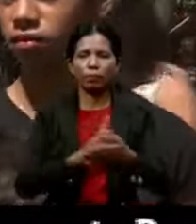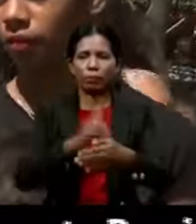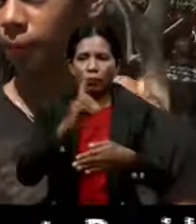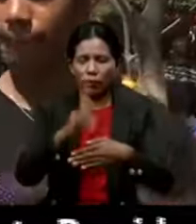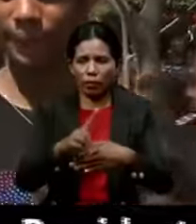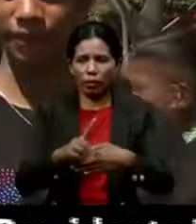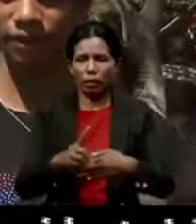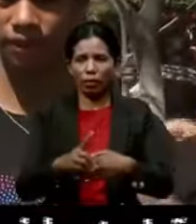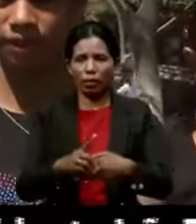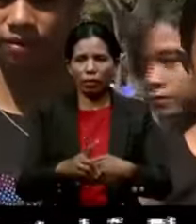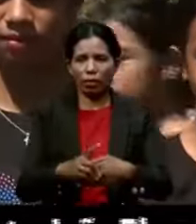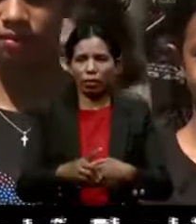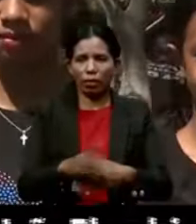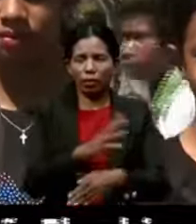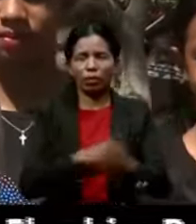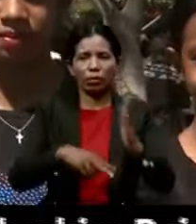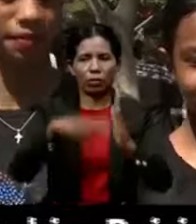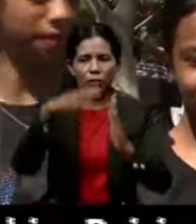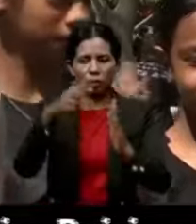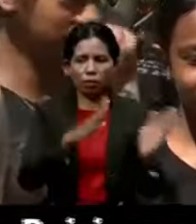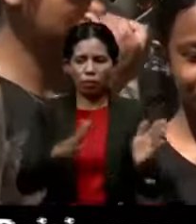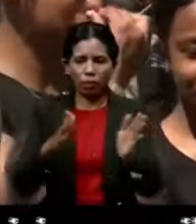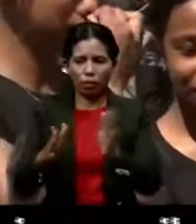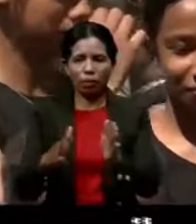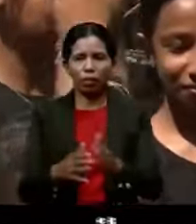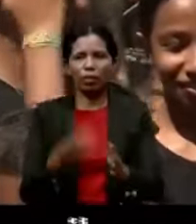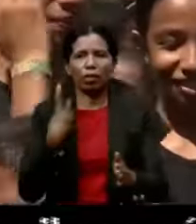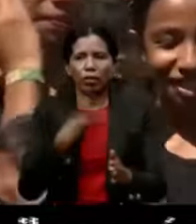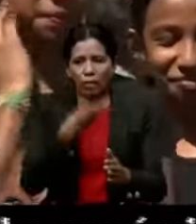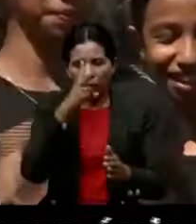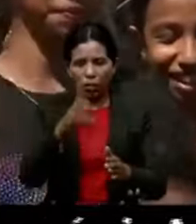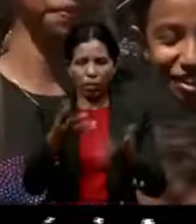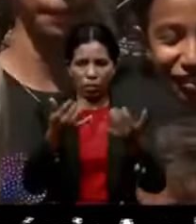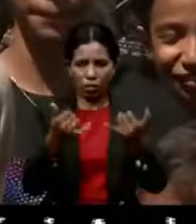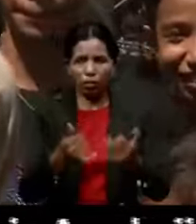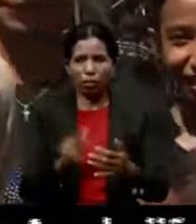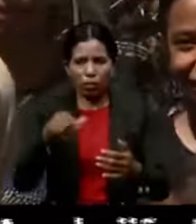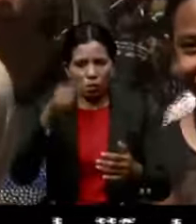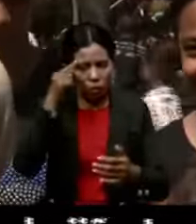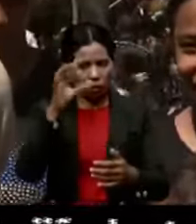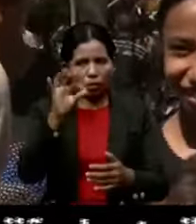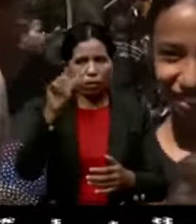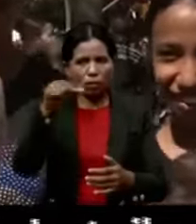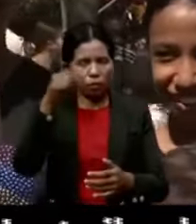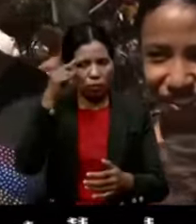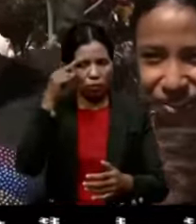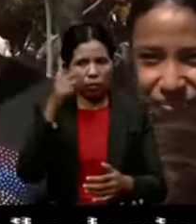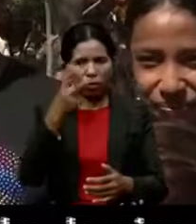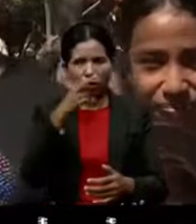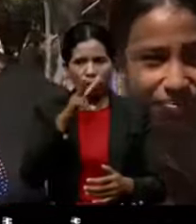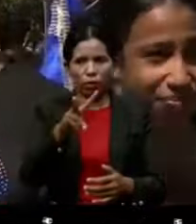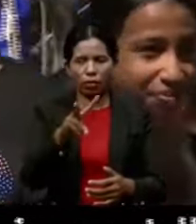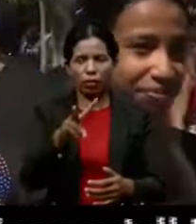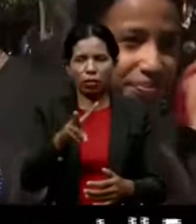sidau kita sia fase preparação ngelarang tiri tenare. Agora governo non governo nia har